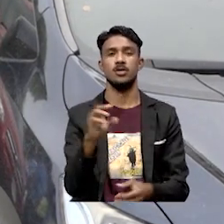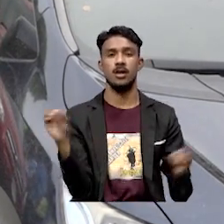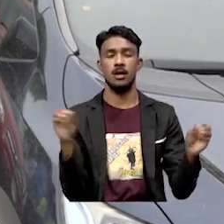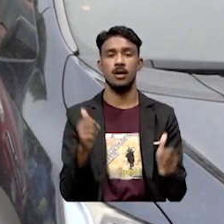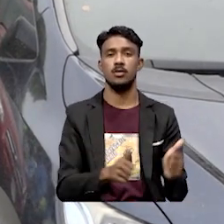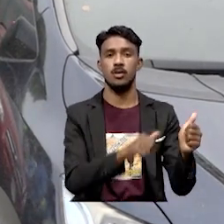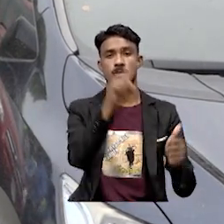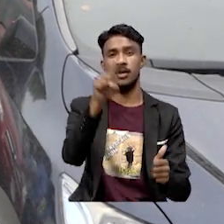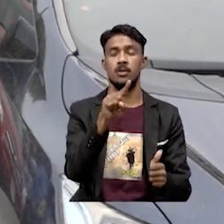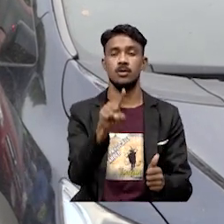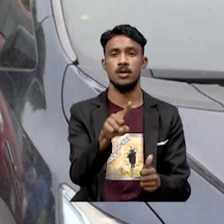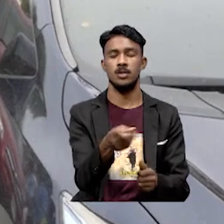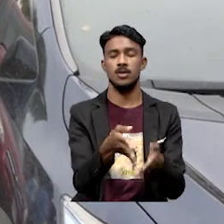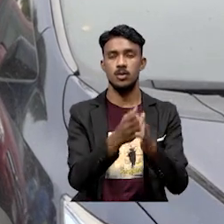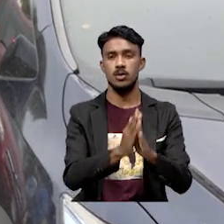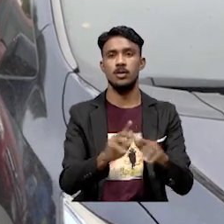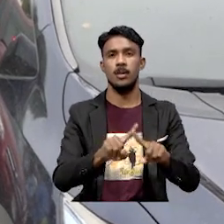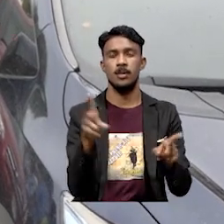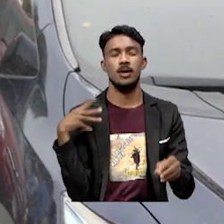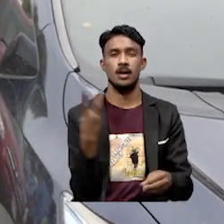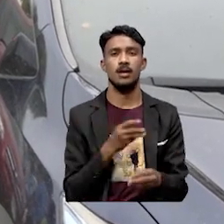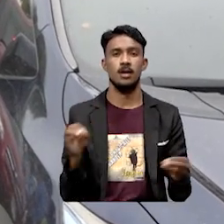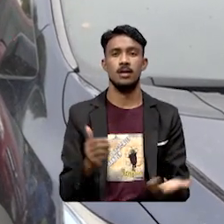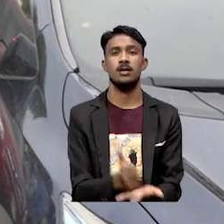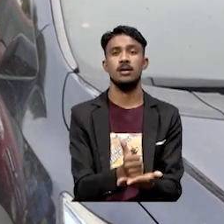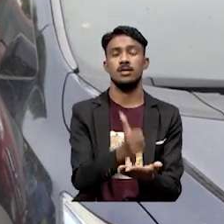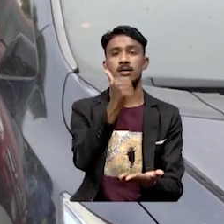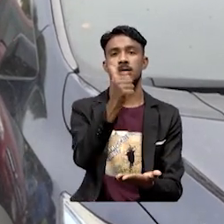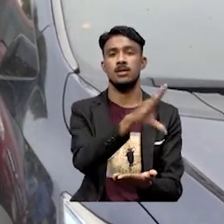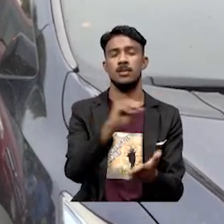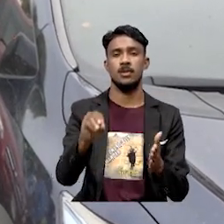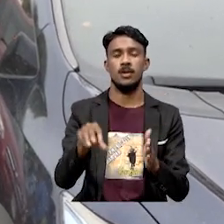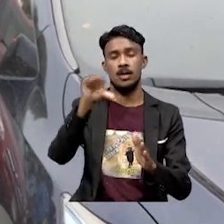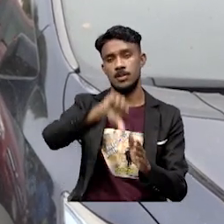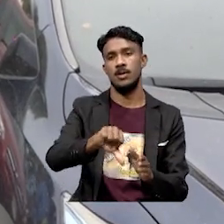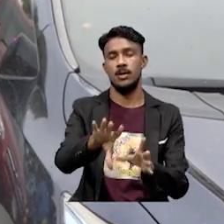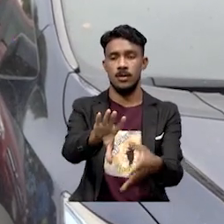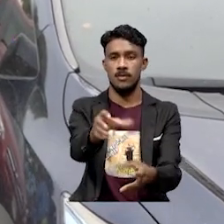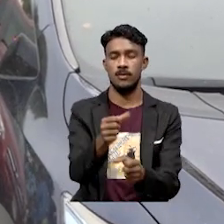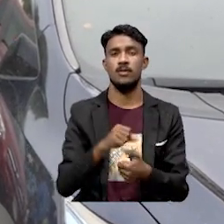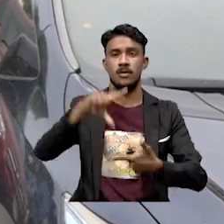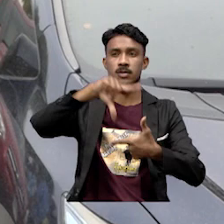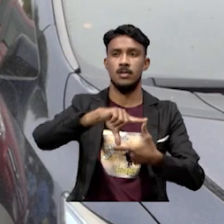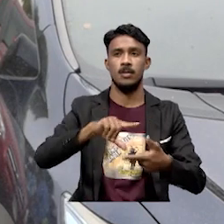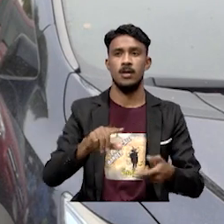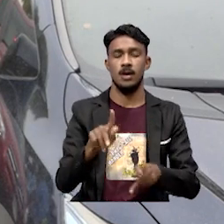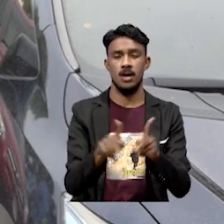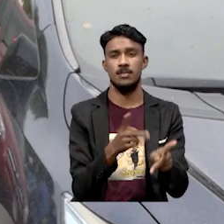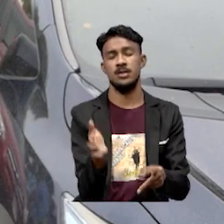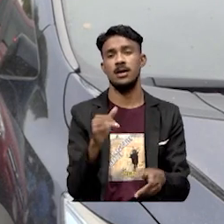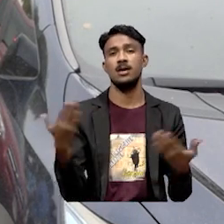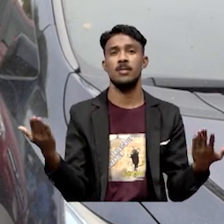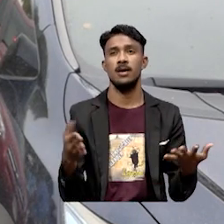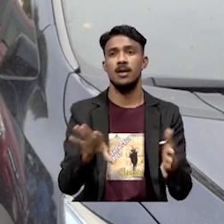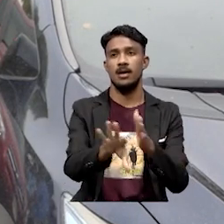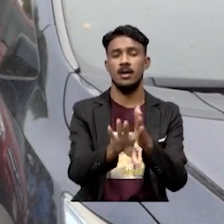sira ne be maka loka kerjer ke ita la merese atu hetang karta kondu saun anto e ma sira ne be maka hetang karta kondu saun ane saunia ne kerjer